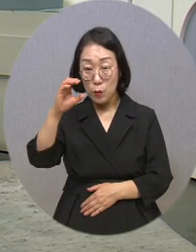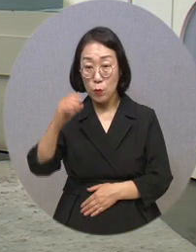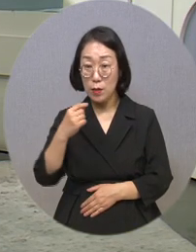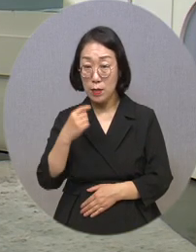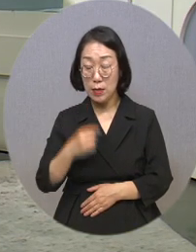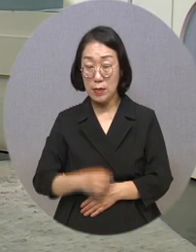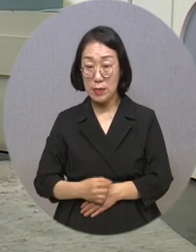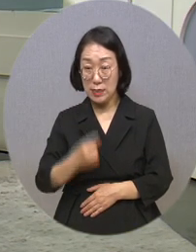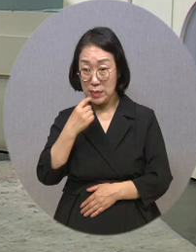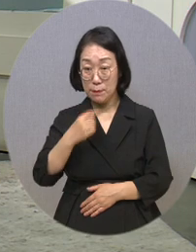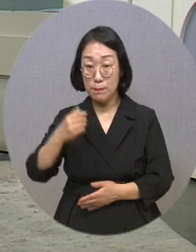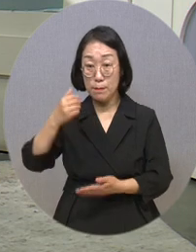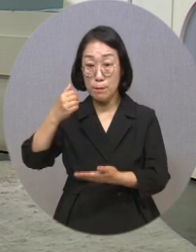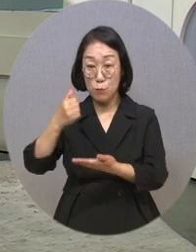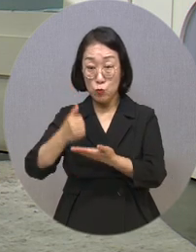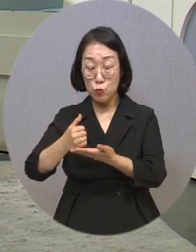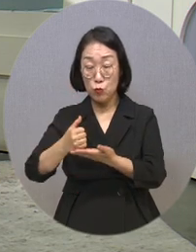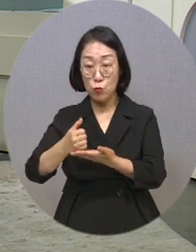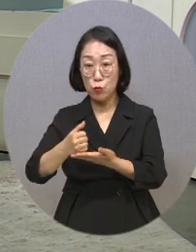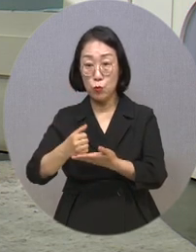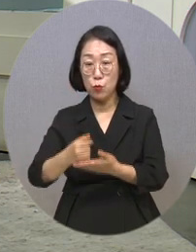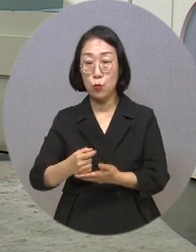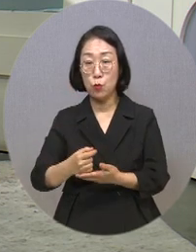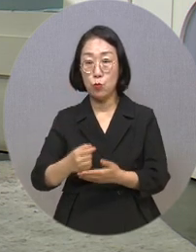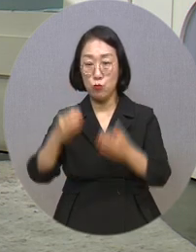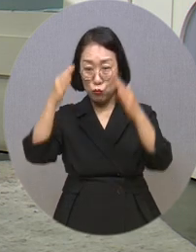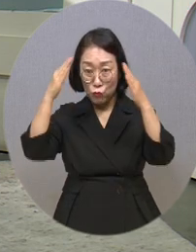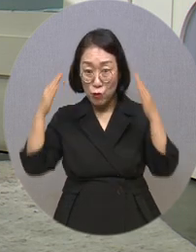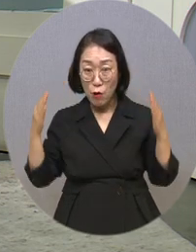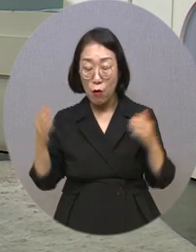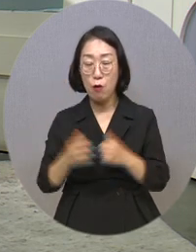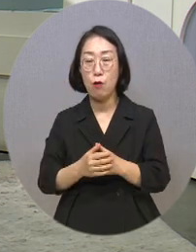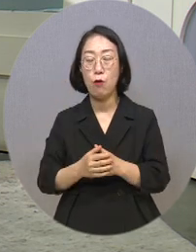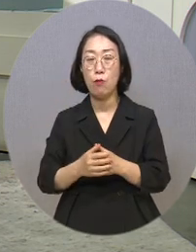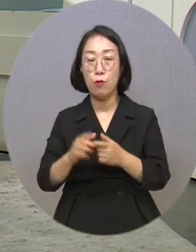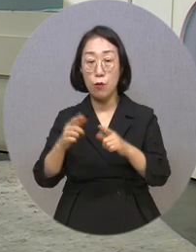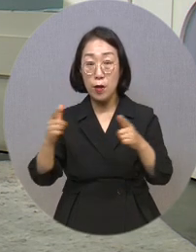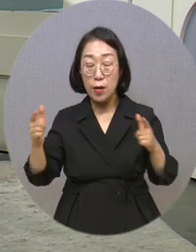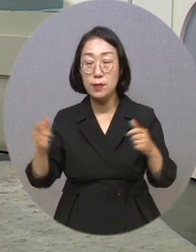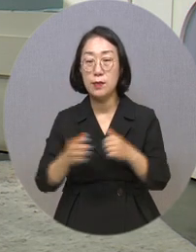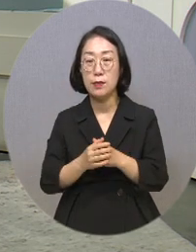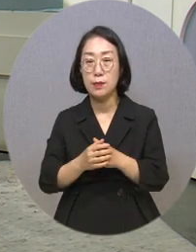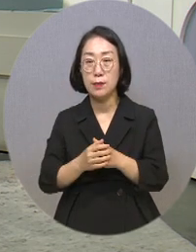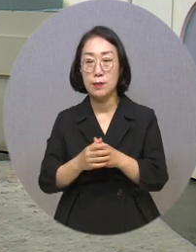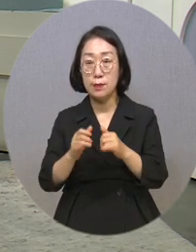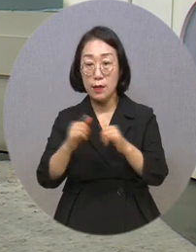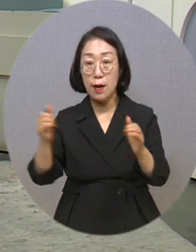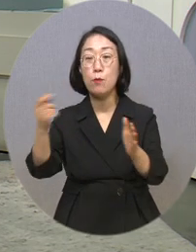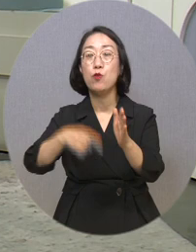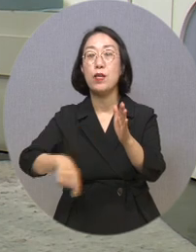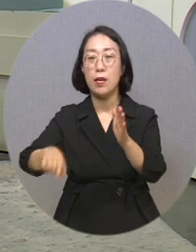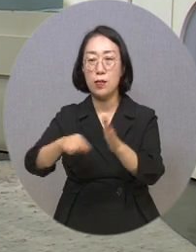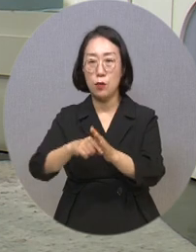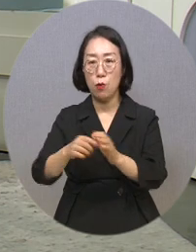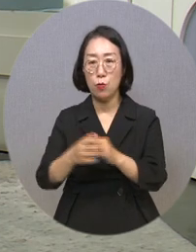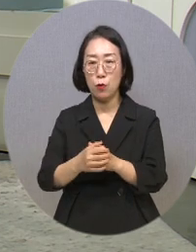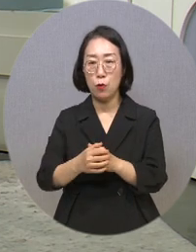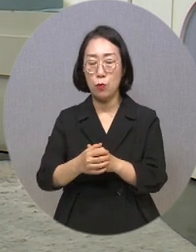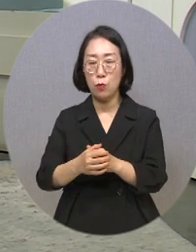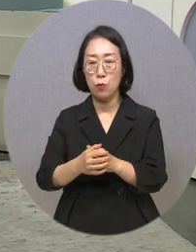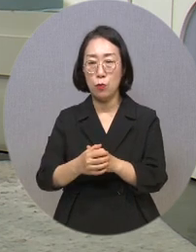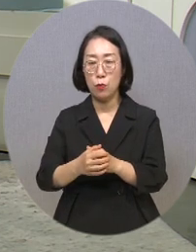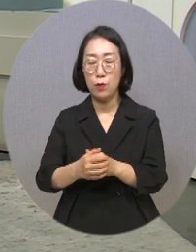원하시는 분이라서 그렇게 그 사회적인 목자가 될 분들을 위해서 한 그렇게 이제 종교적 측면에서